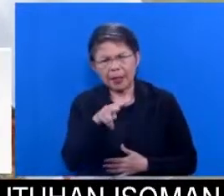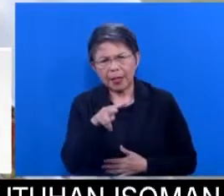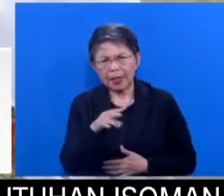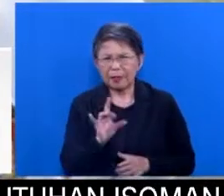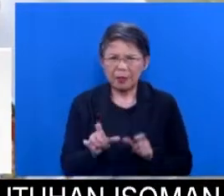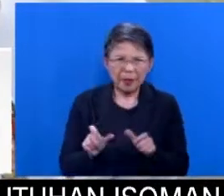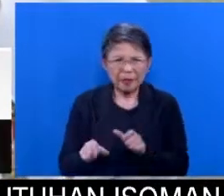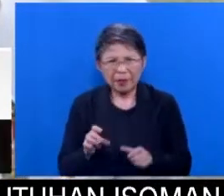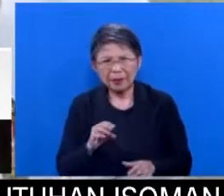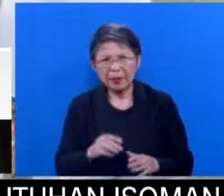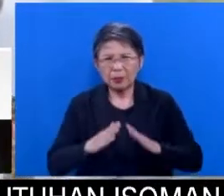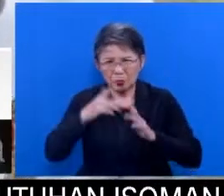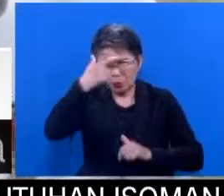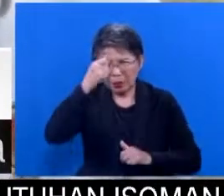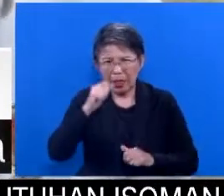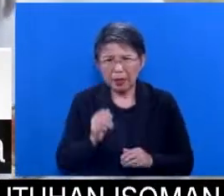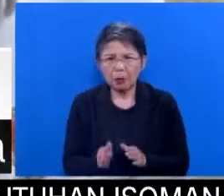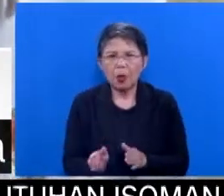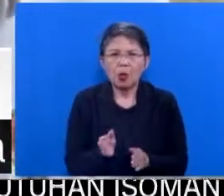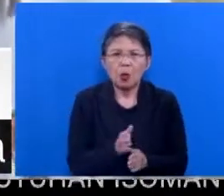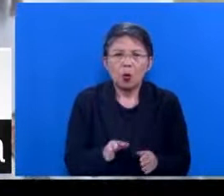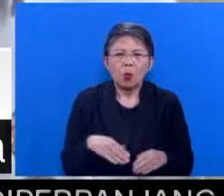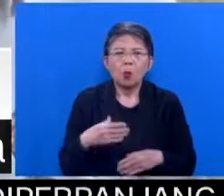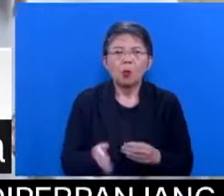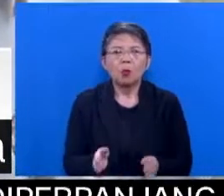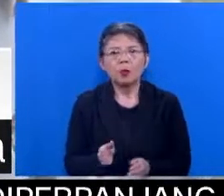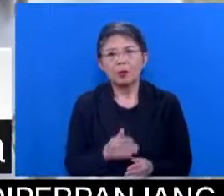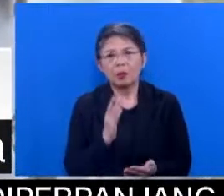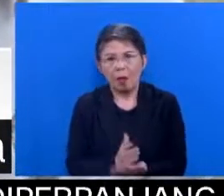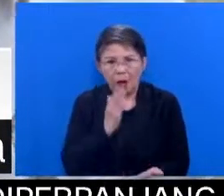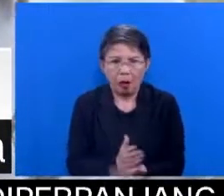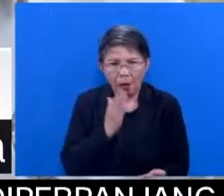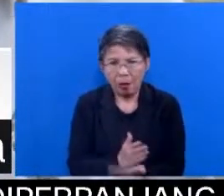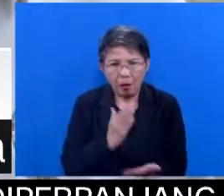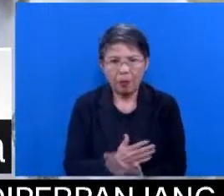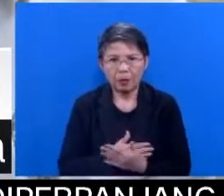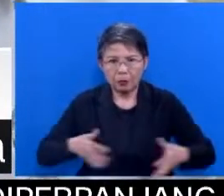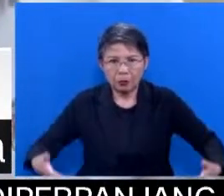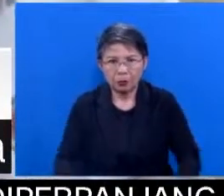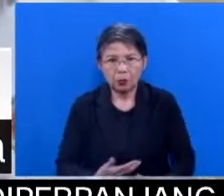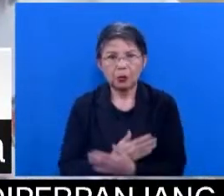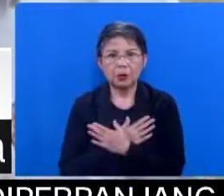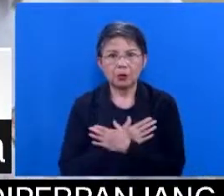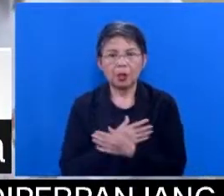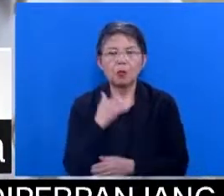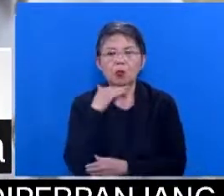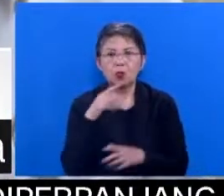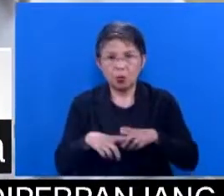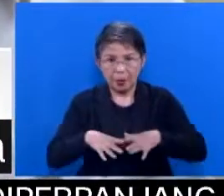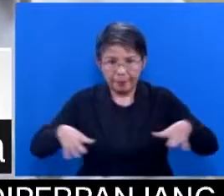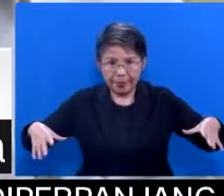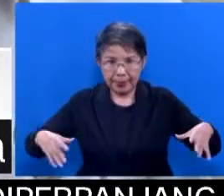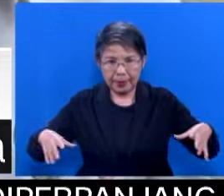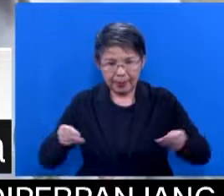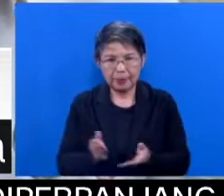beberapa RSUD kemarin sempat menunggu. Ya, jadi proses pemulasaran itu sempat terhambat karena menunggu kedatangan peti. Sehingga